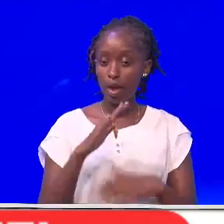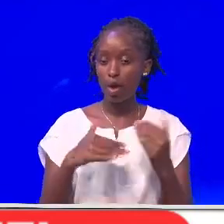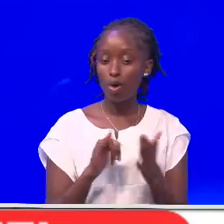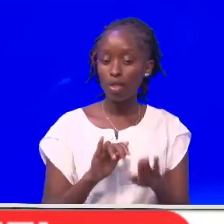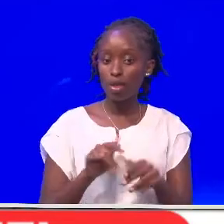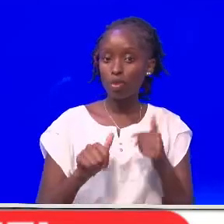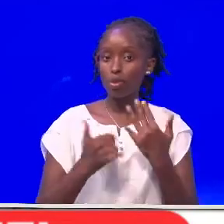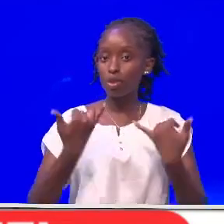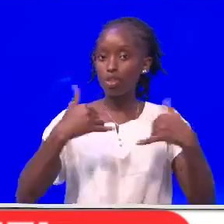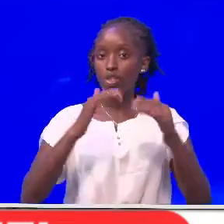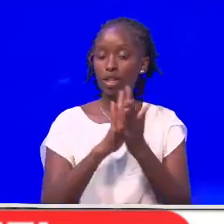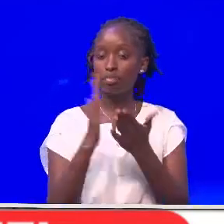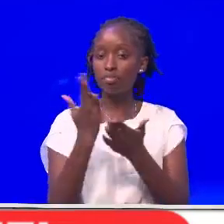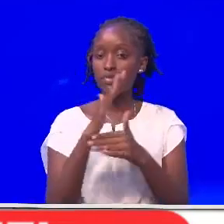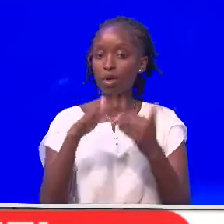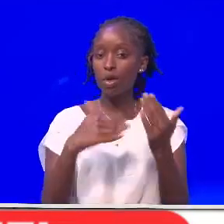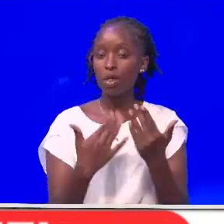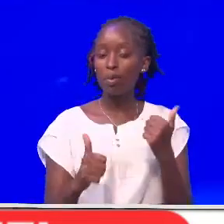mechoko ya kupiga